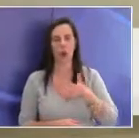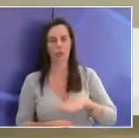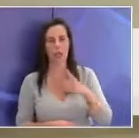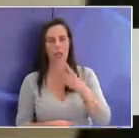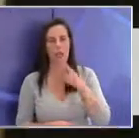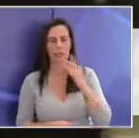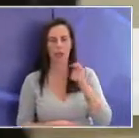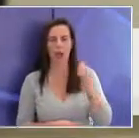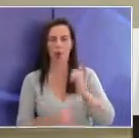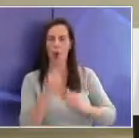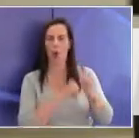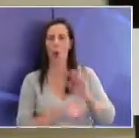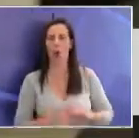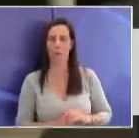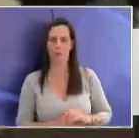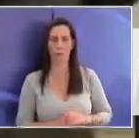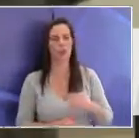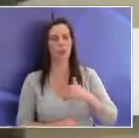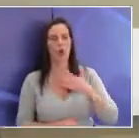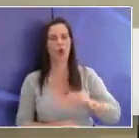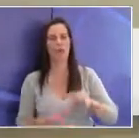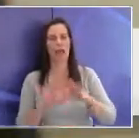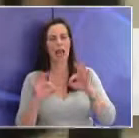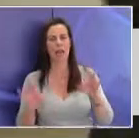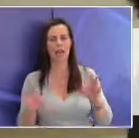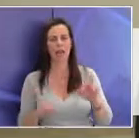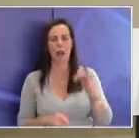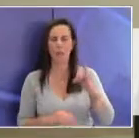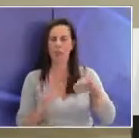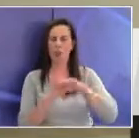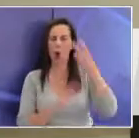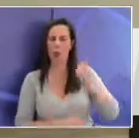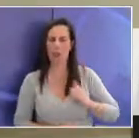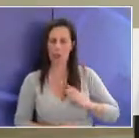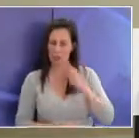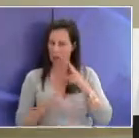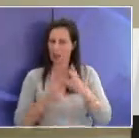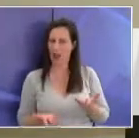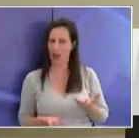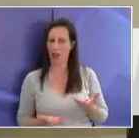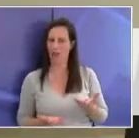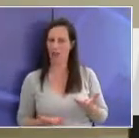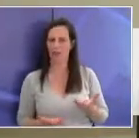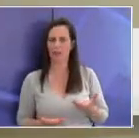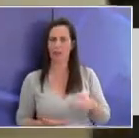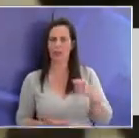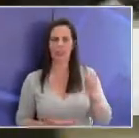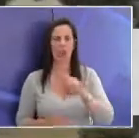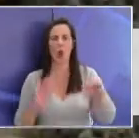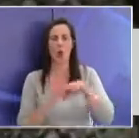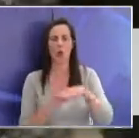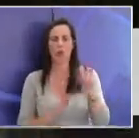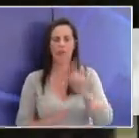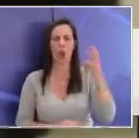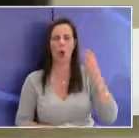ללכת קצת רוורס למקום אחר. אני רוצה להתחיל עם השם. מה זה חוק הגיוס? זה הרי בדיחה שאין דוגמתה. זה לא חוק, זה